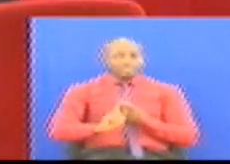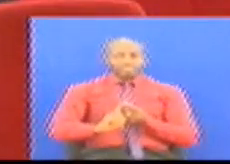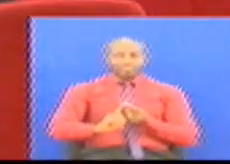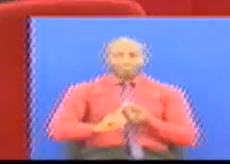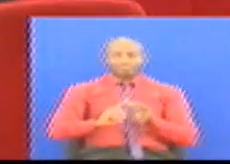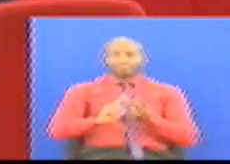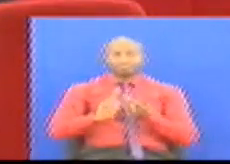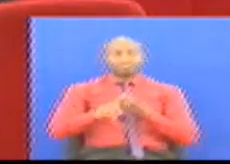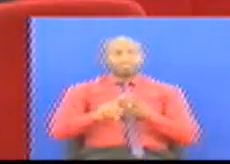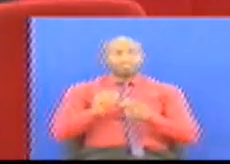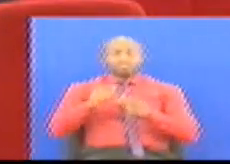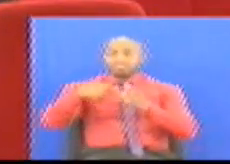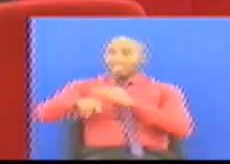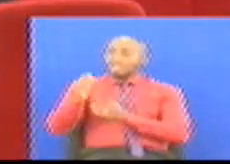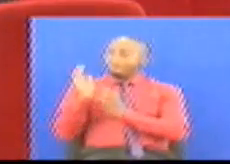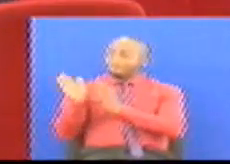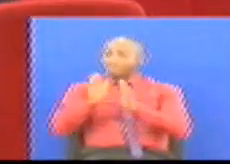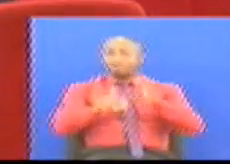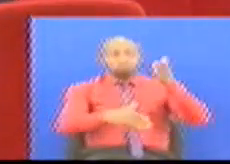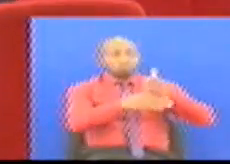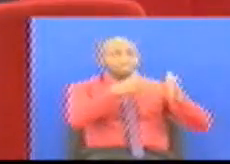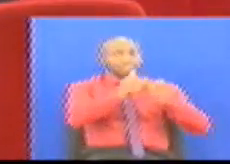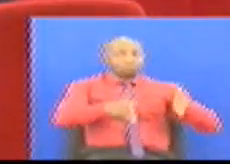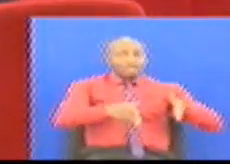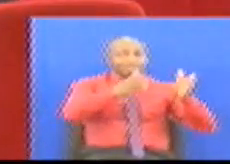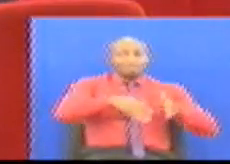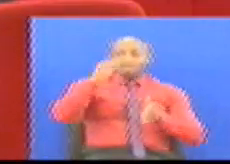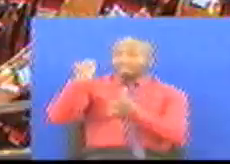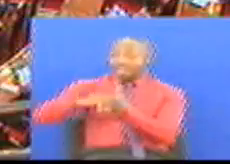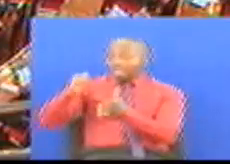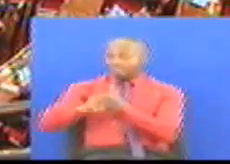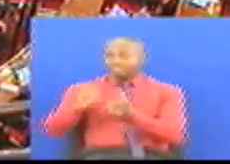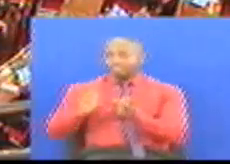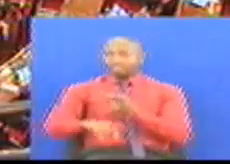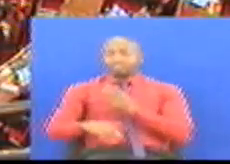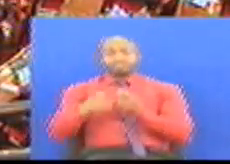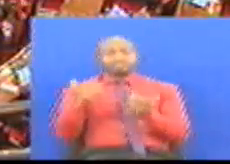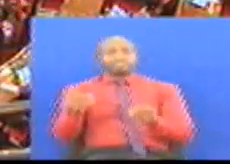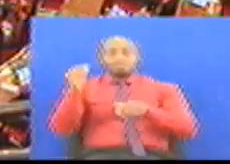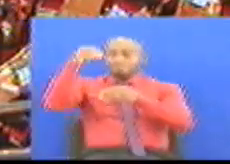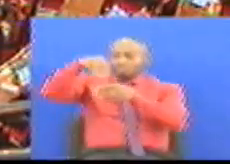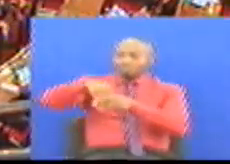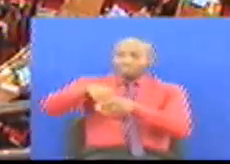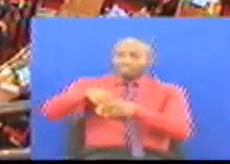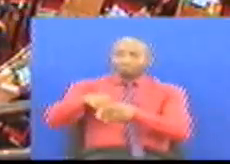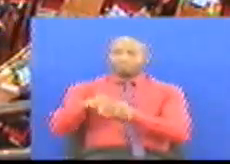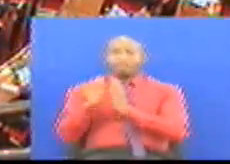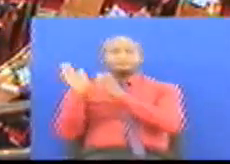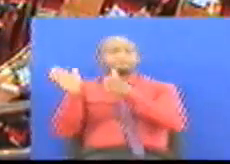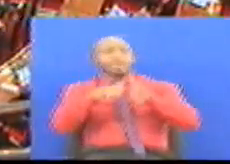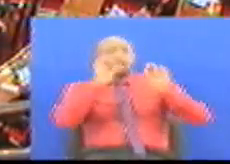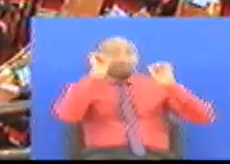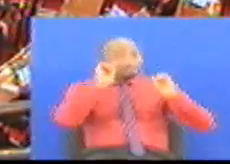tena kwenye mpango huu wa ujenzi wa barabara za lami ambazo zilikuwa zimepita, sasa mmeingiza kwenye mpango mpya